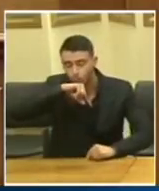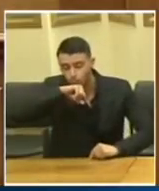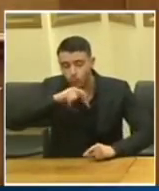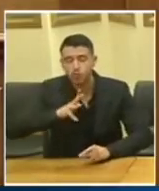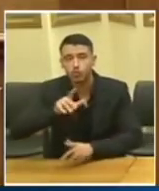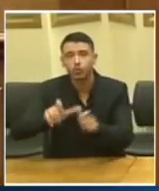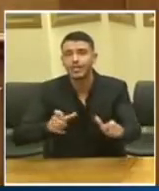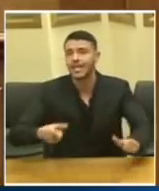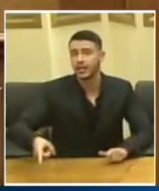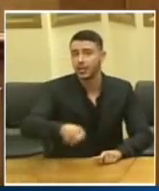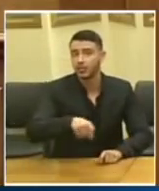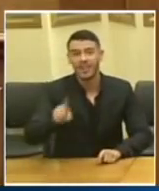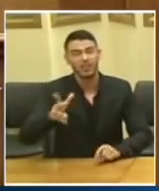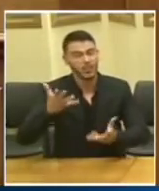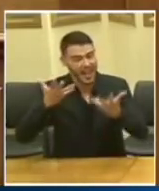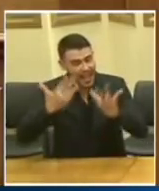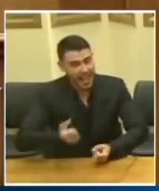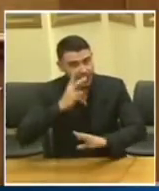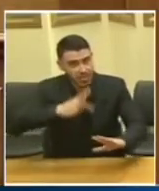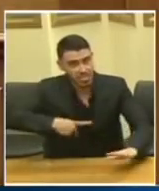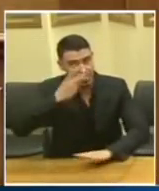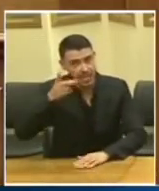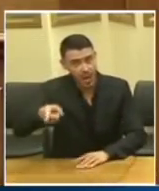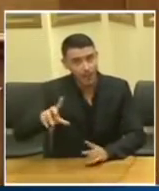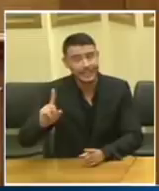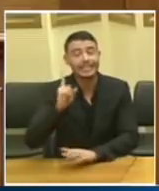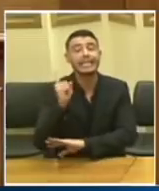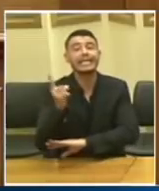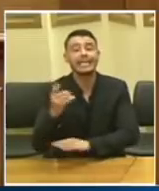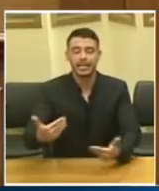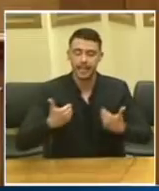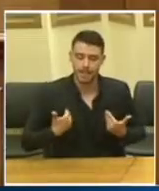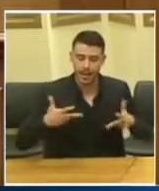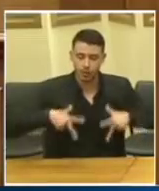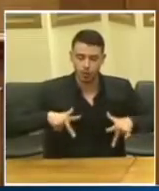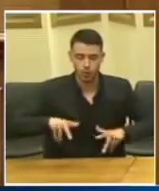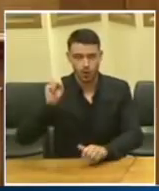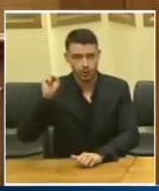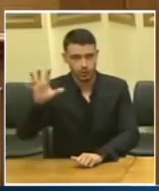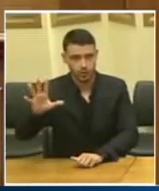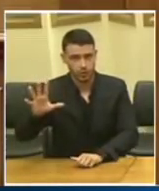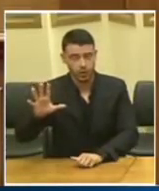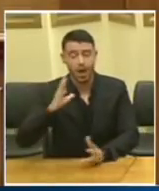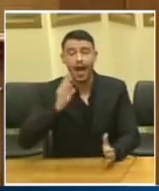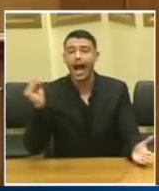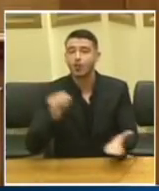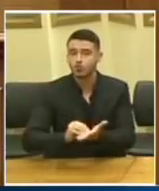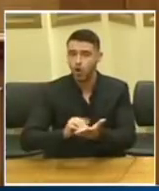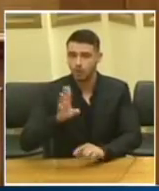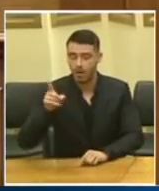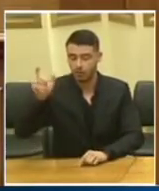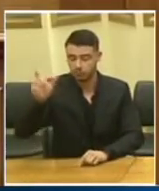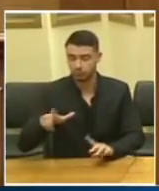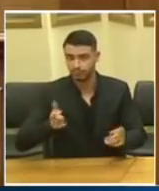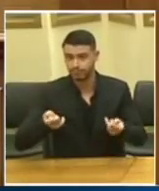το αναφέρετο δικαίωμα όχι μονάχα να σκεδρεί μια κριτική σε μένα και στον Κοτζιά, αλλά βεβαίως να ελέγχει ακόμα και τις